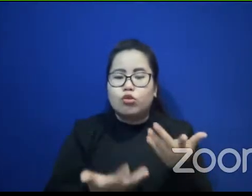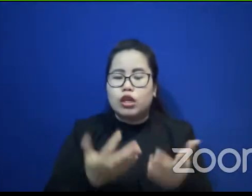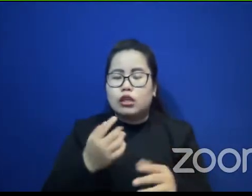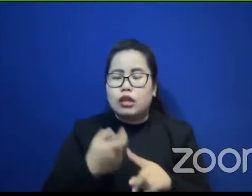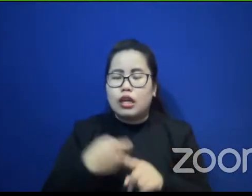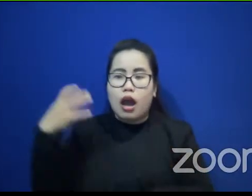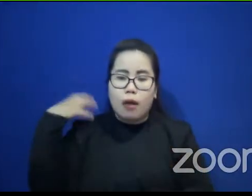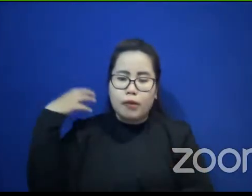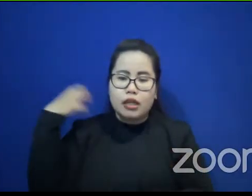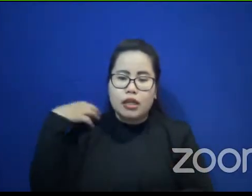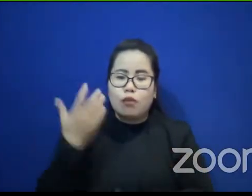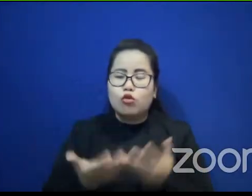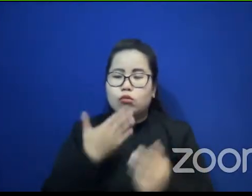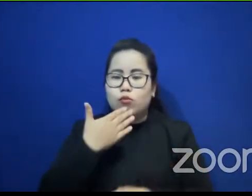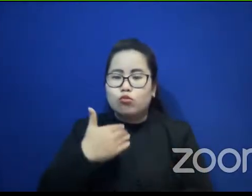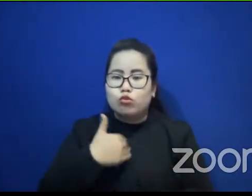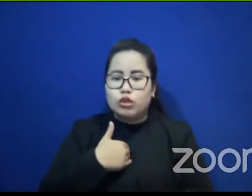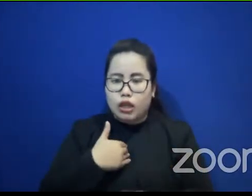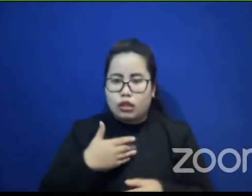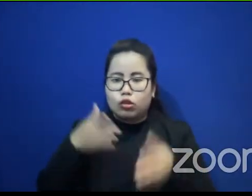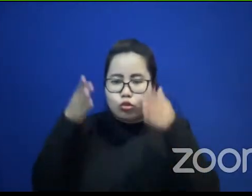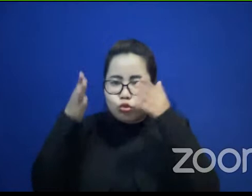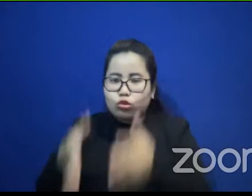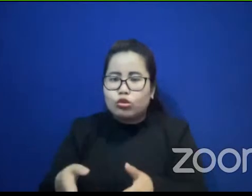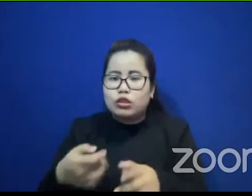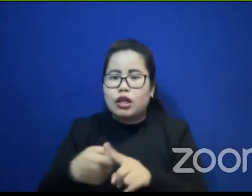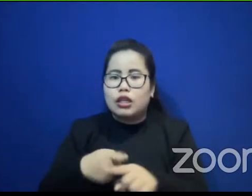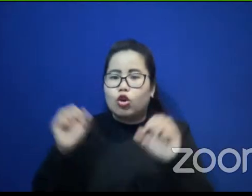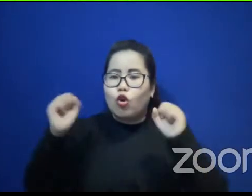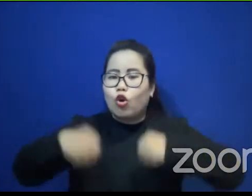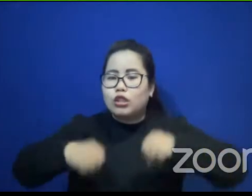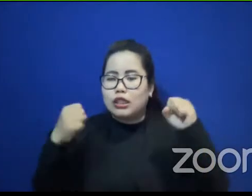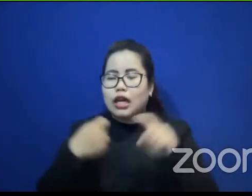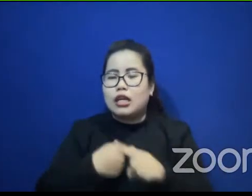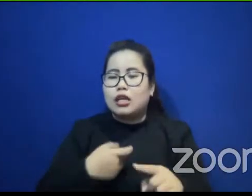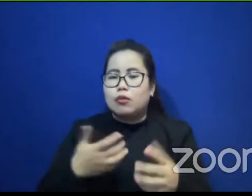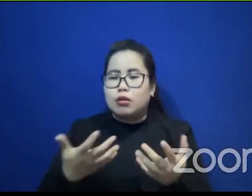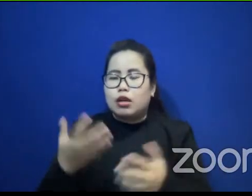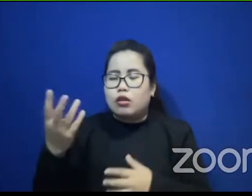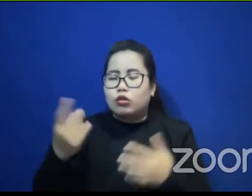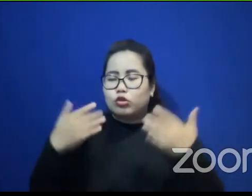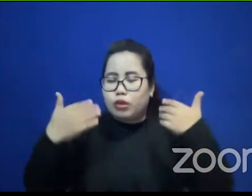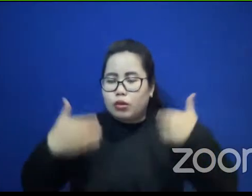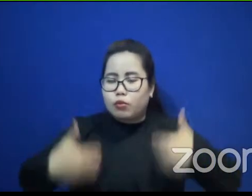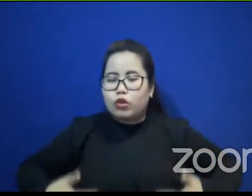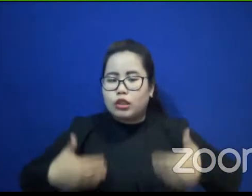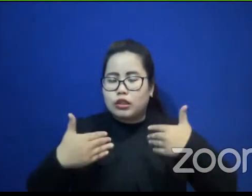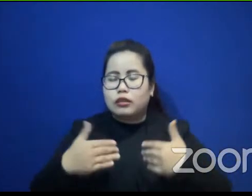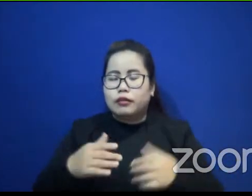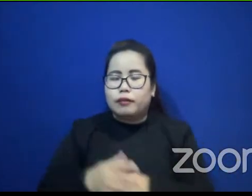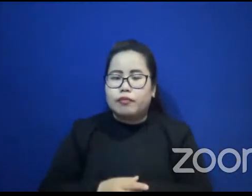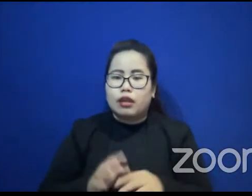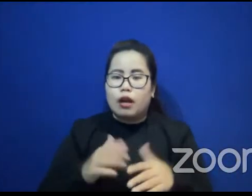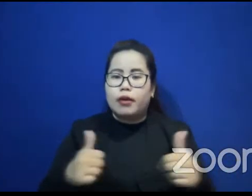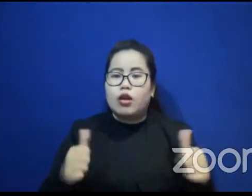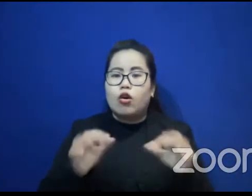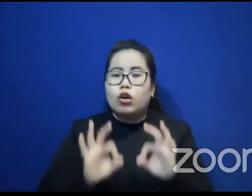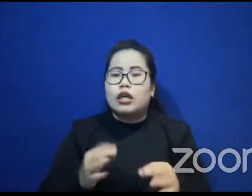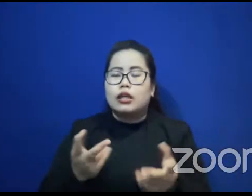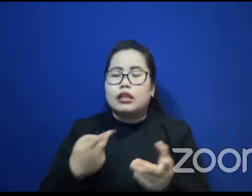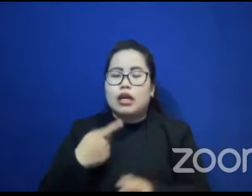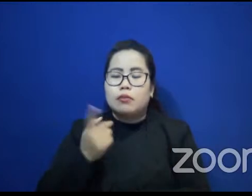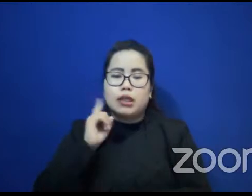Amerika mmh punya eksplisit terhadap konsen consumer protection yang kita ingin dengar dari aspek